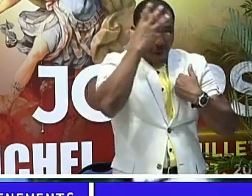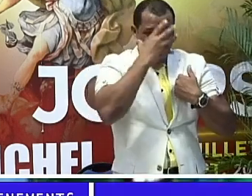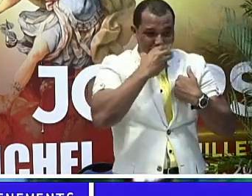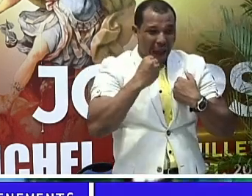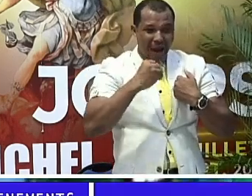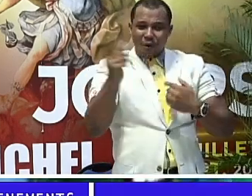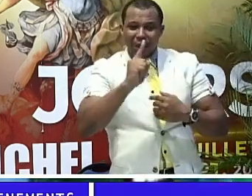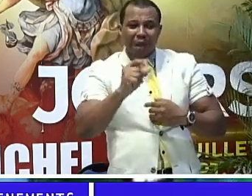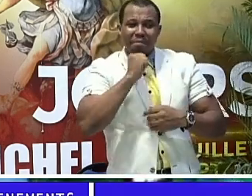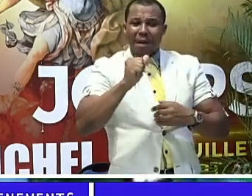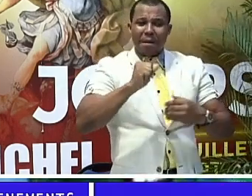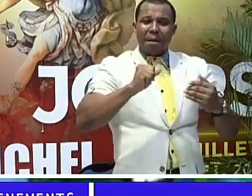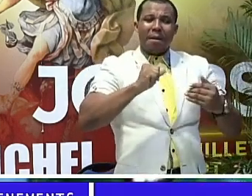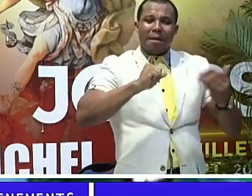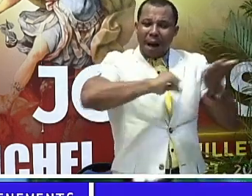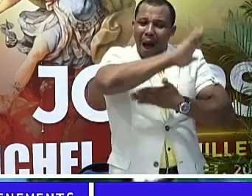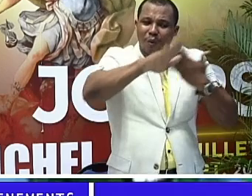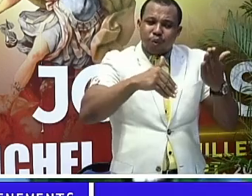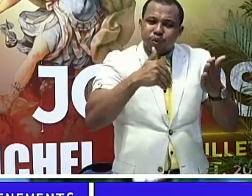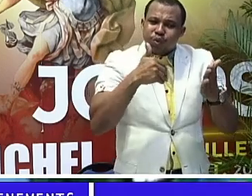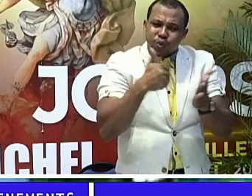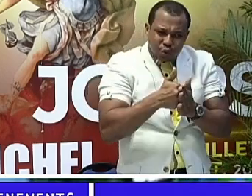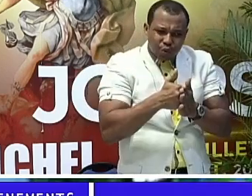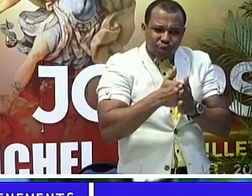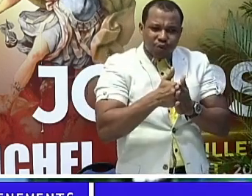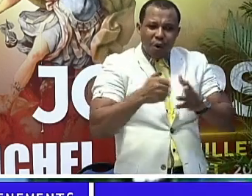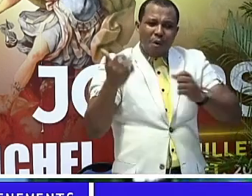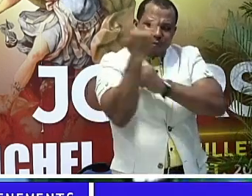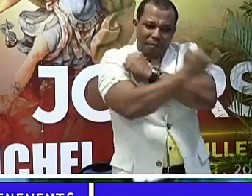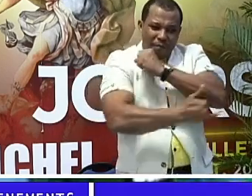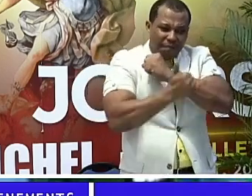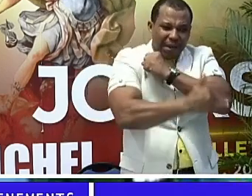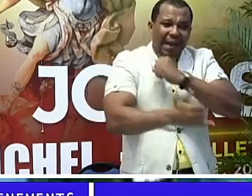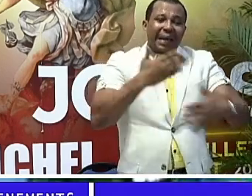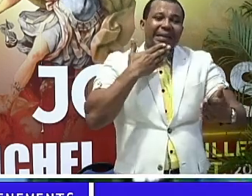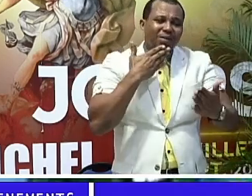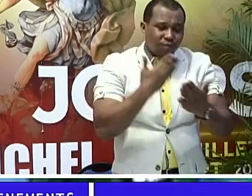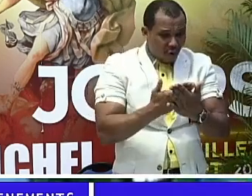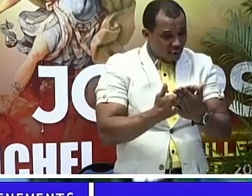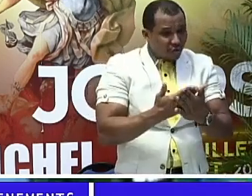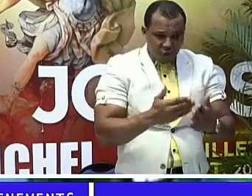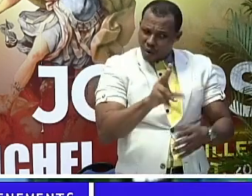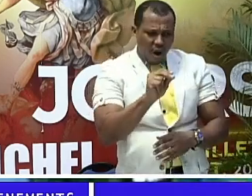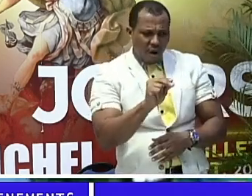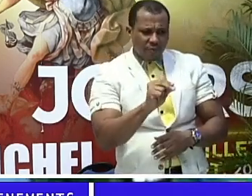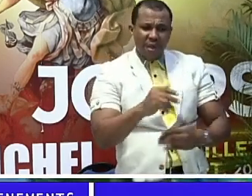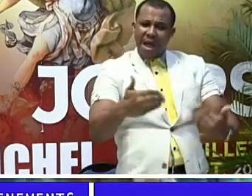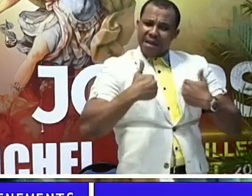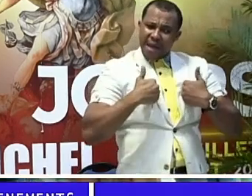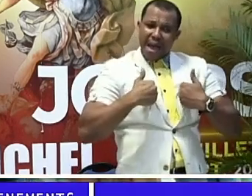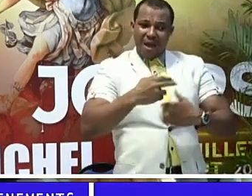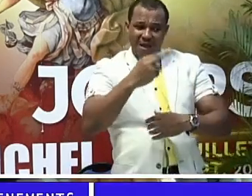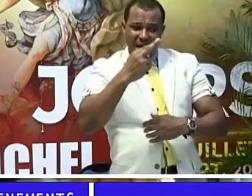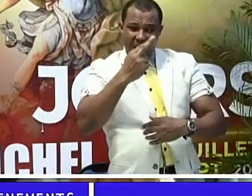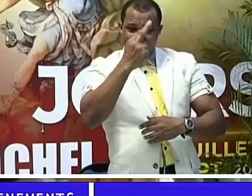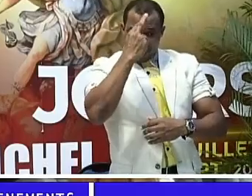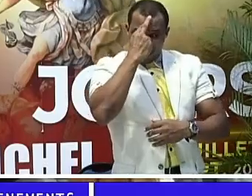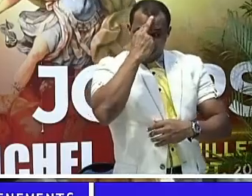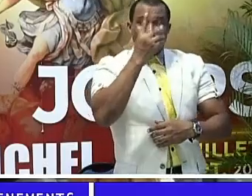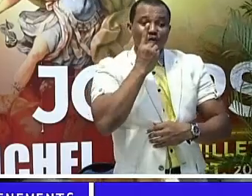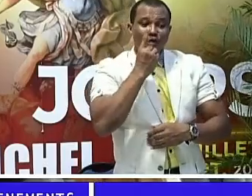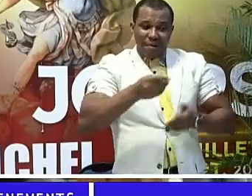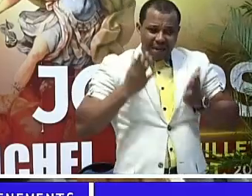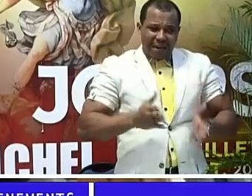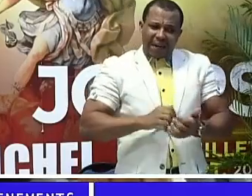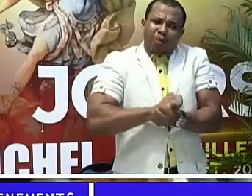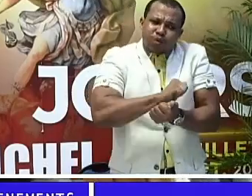d'autres mots. Yo nan souffrance tout, yo tombé nan vie bagay. Et puis en pile haïtienne jeune fille